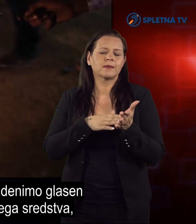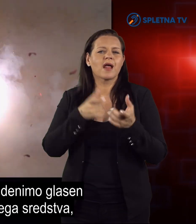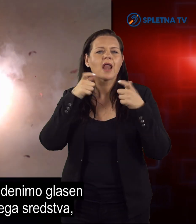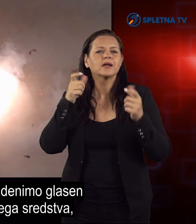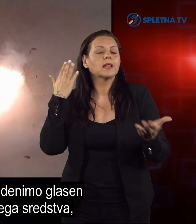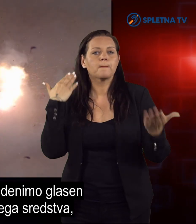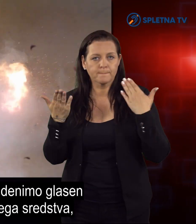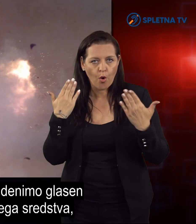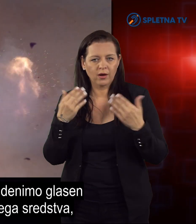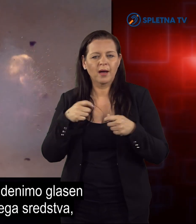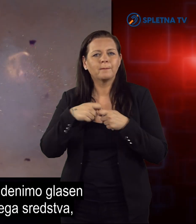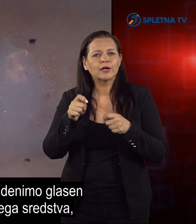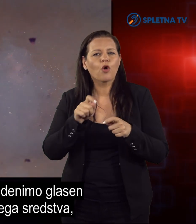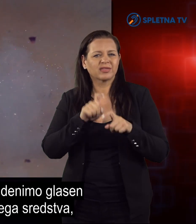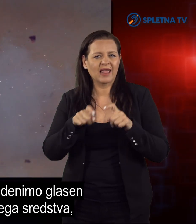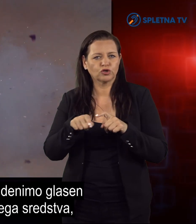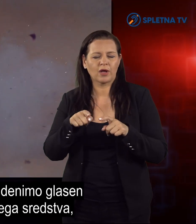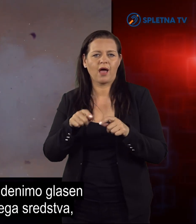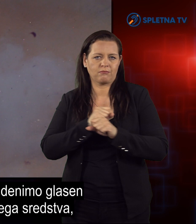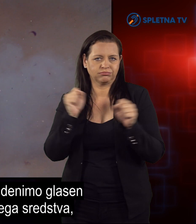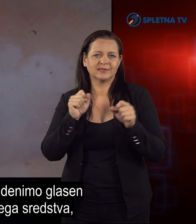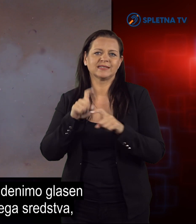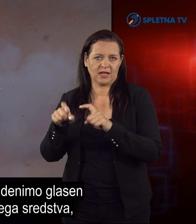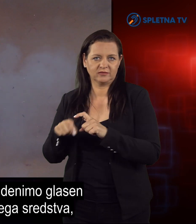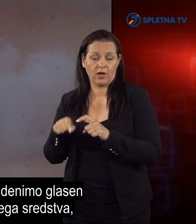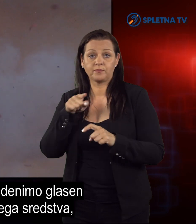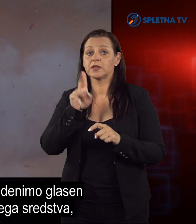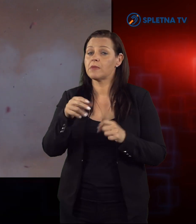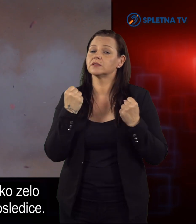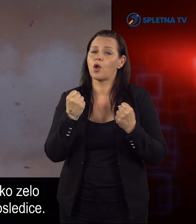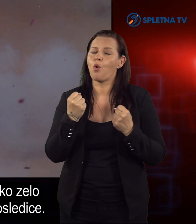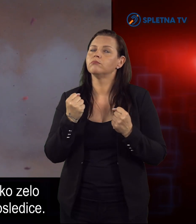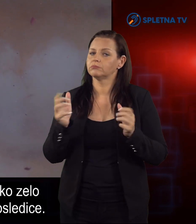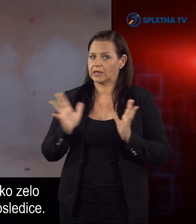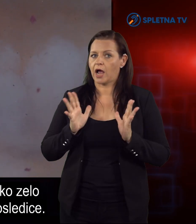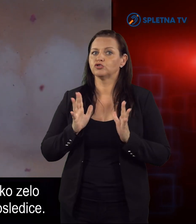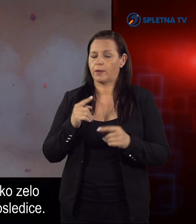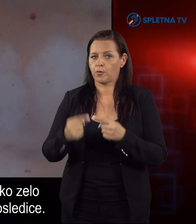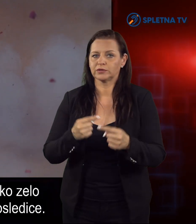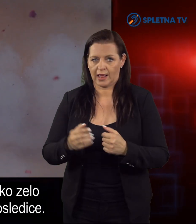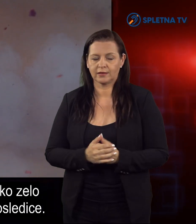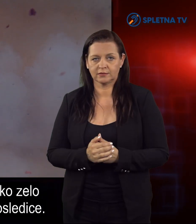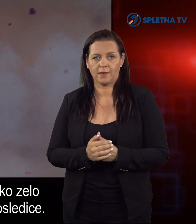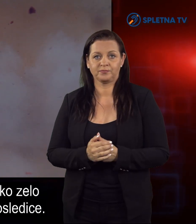pok pirotehničnega sredstva, ki ima lahko zelo tragične posledice.